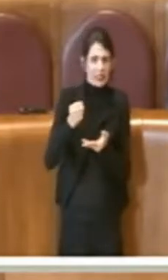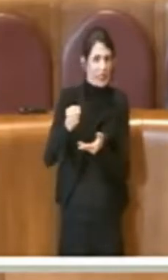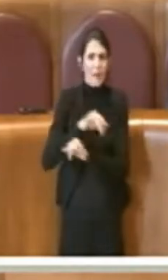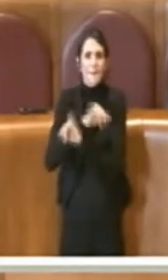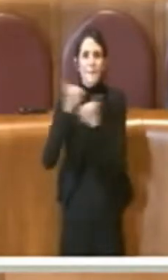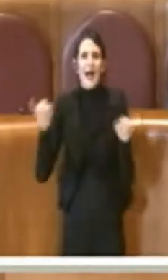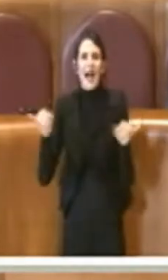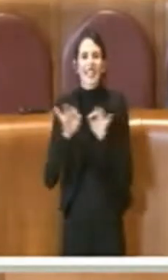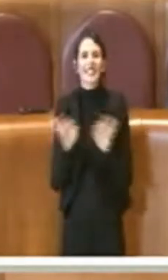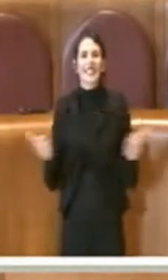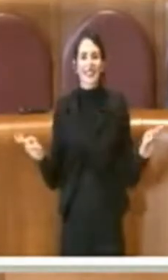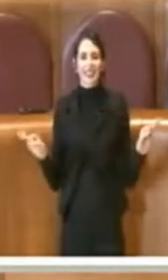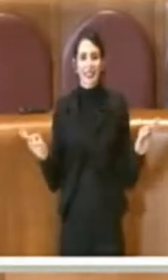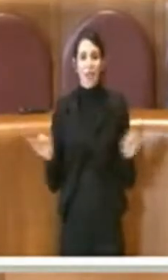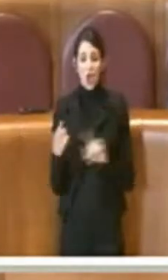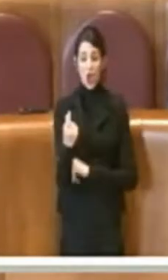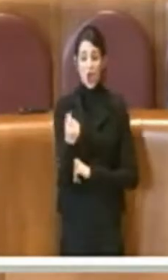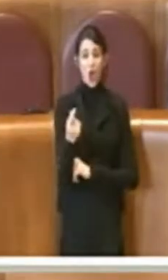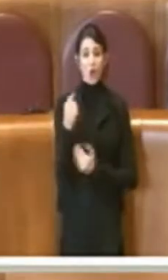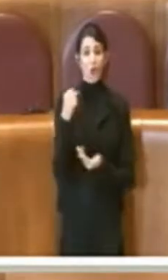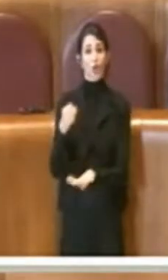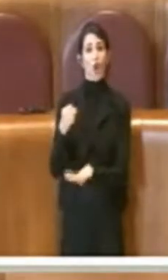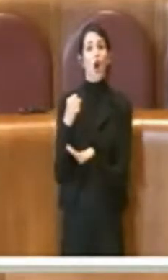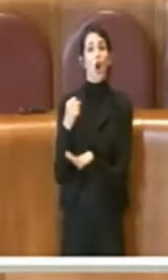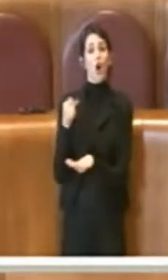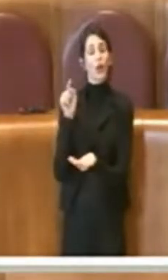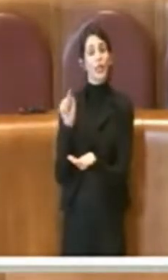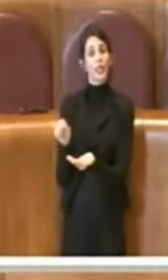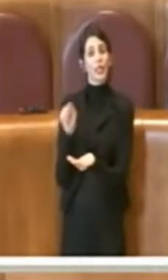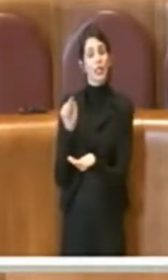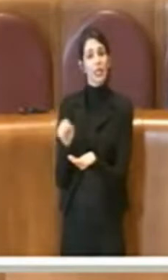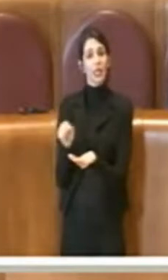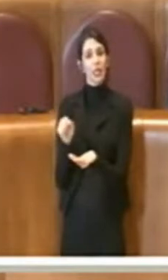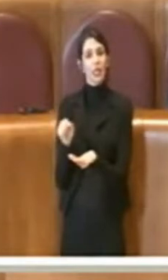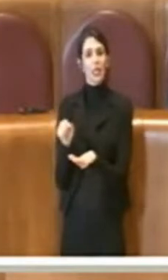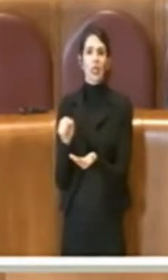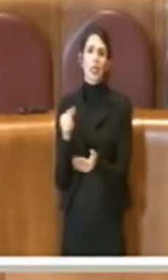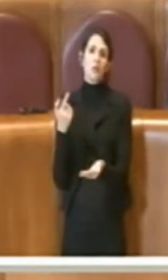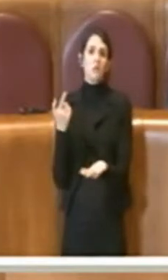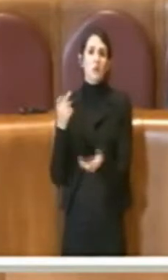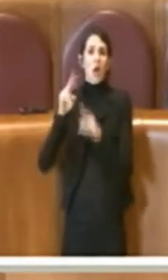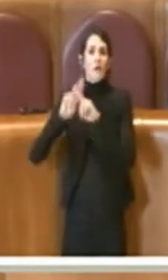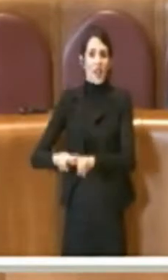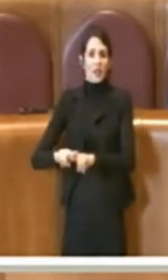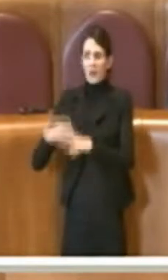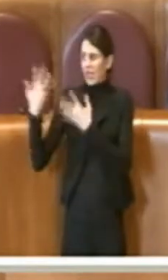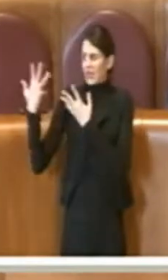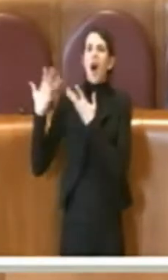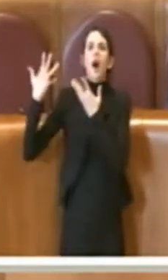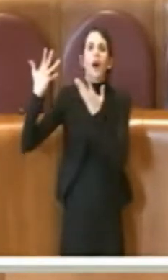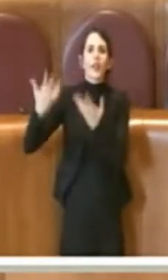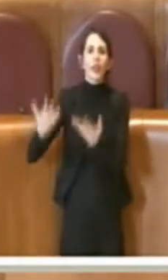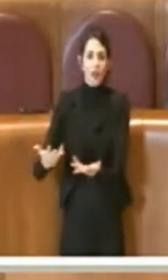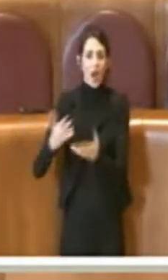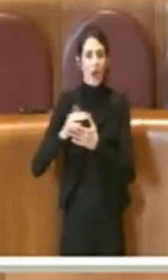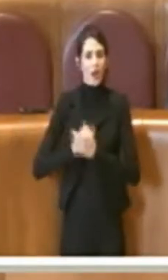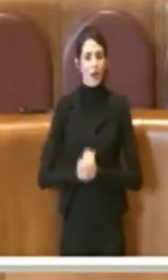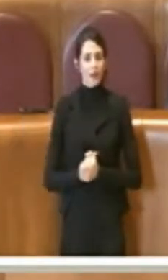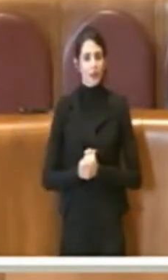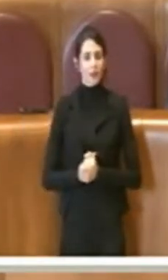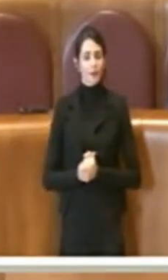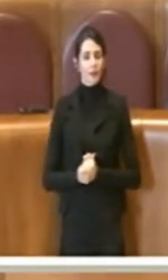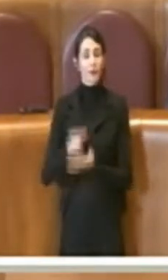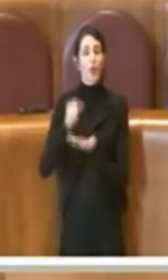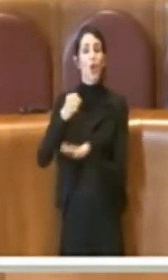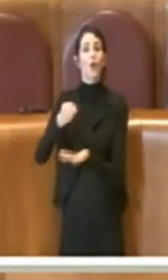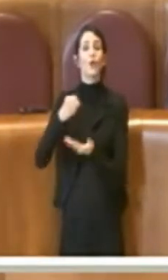fondi che peraltro sono ormai ultradecennali e fondi che la Corte